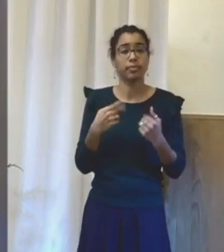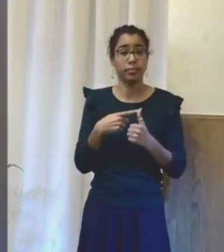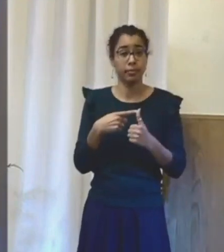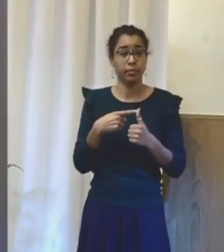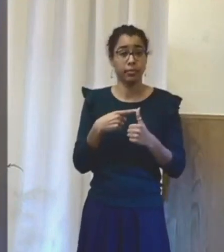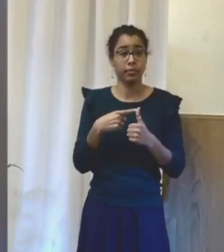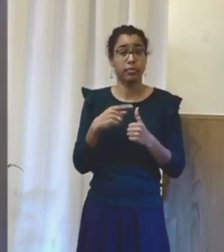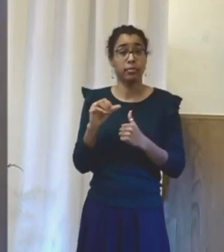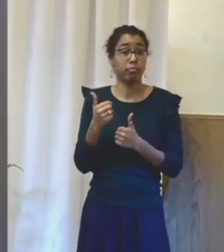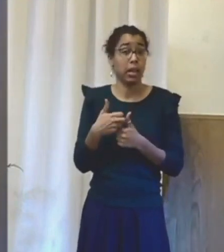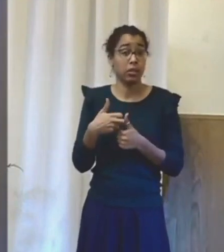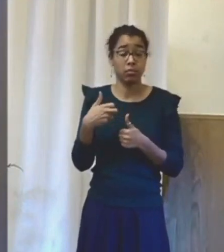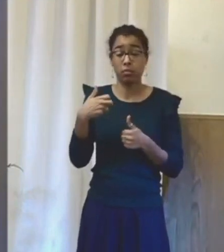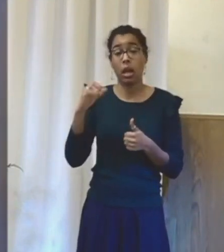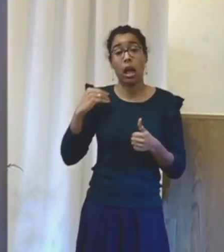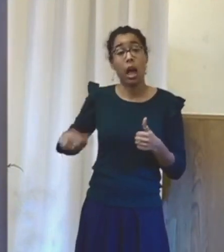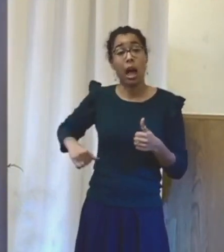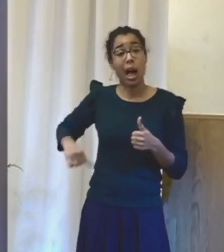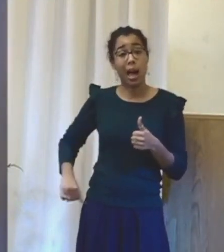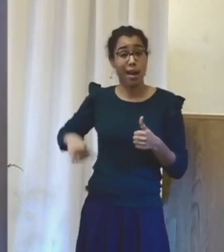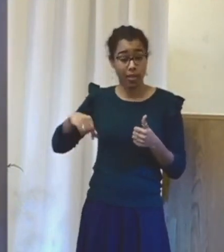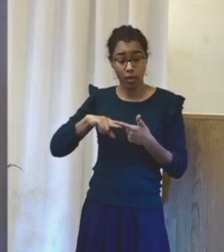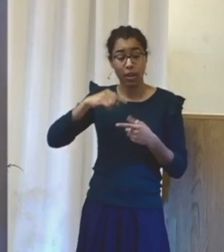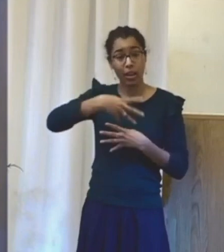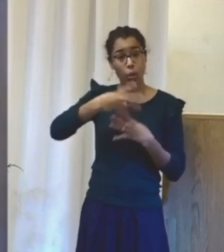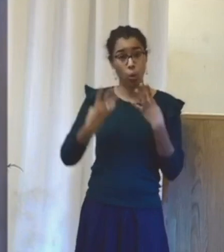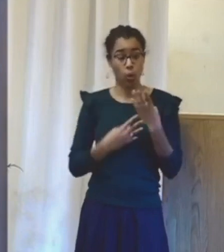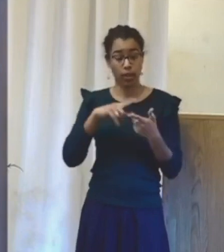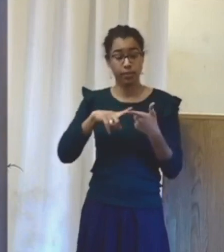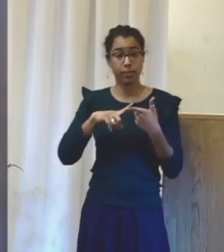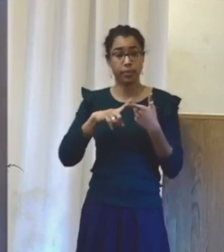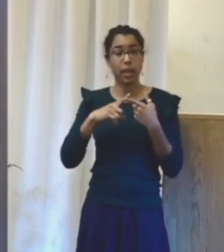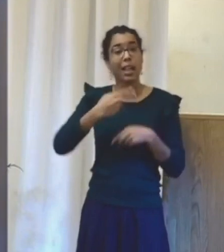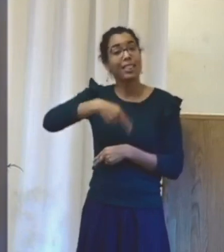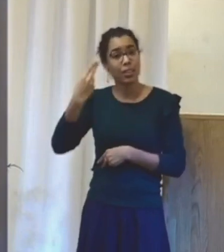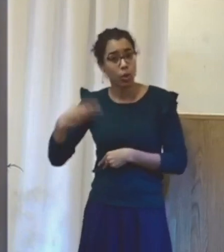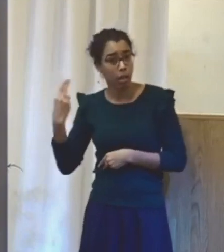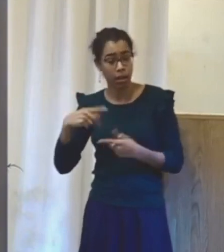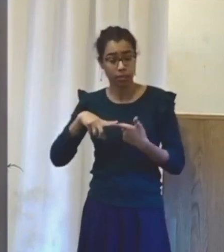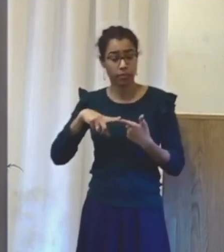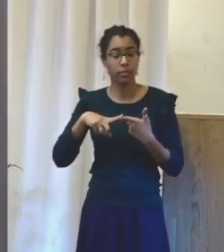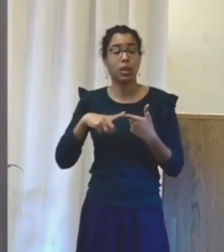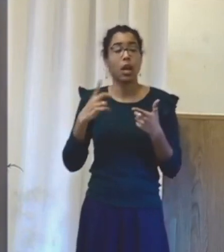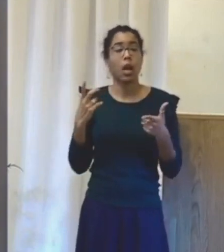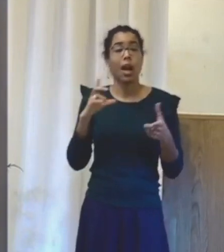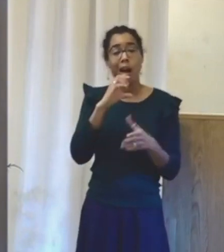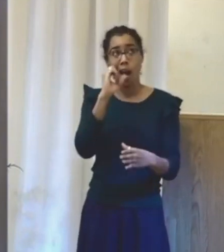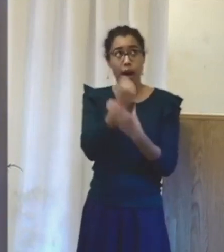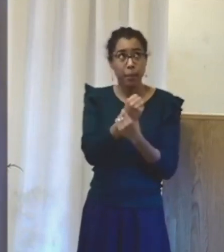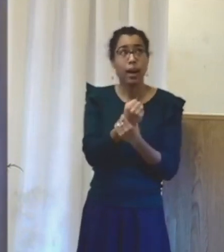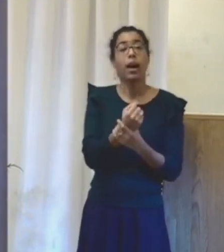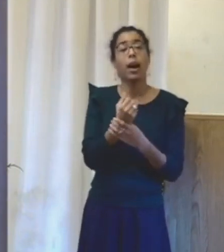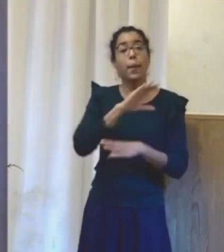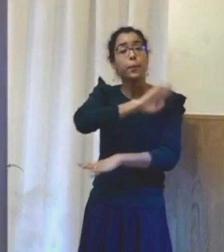Adam et Noé. Les alliances nationales, Abraham, Moïse et David.